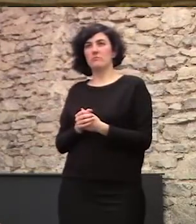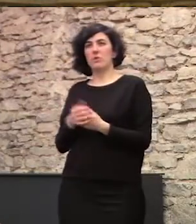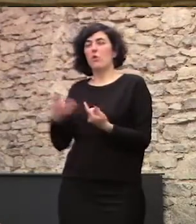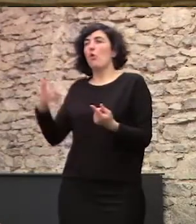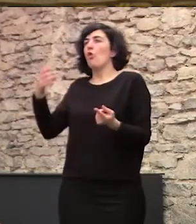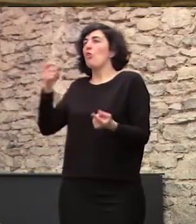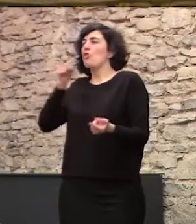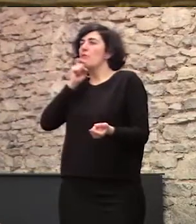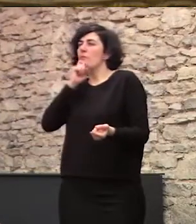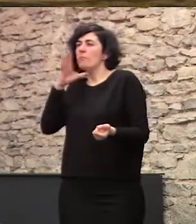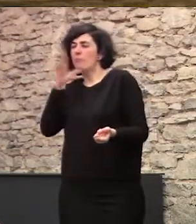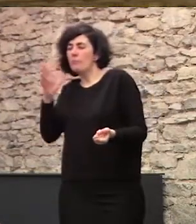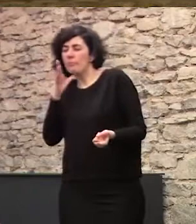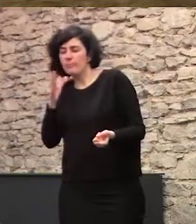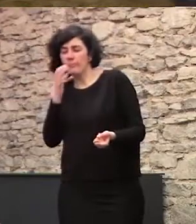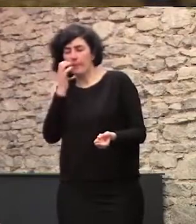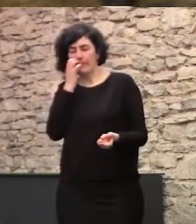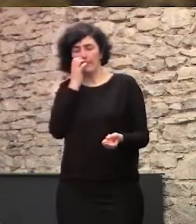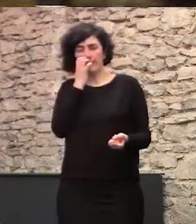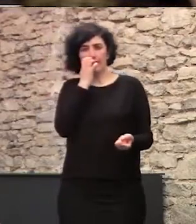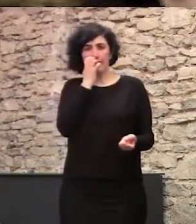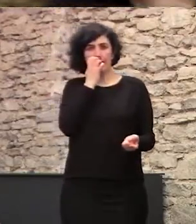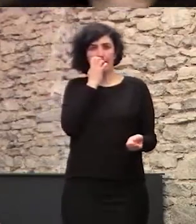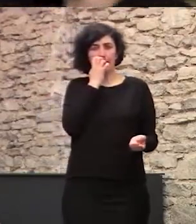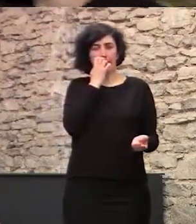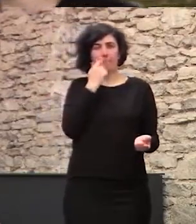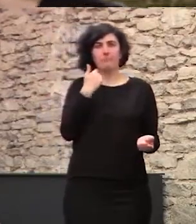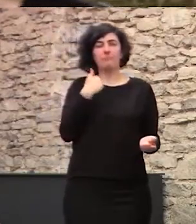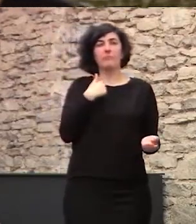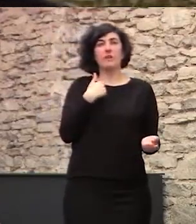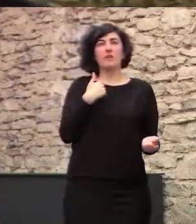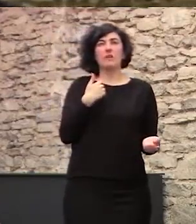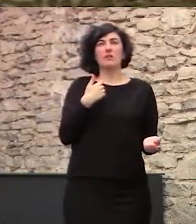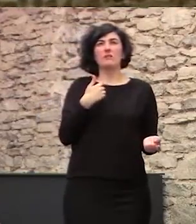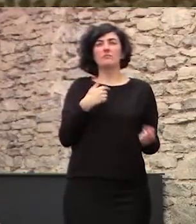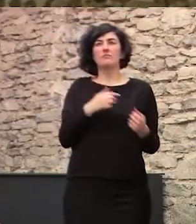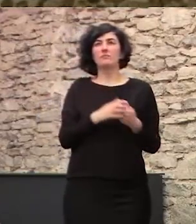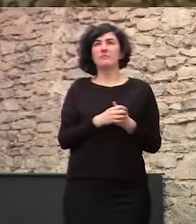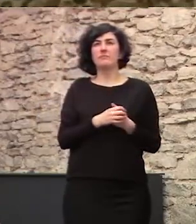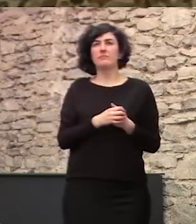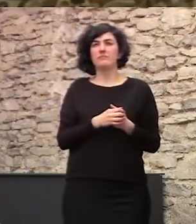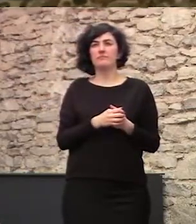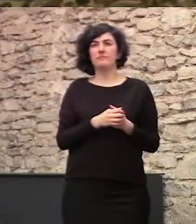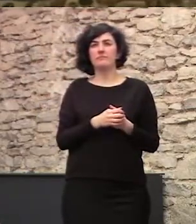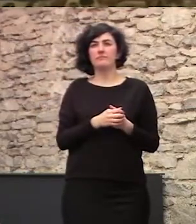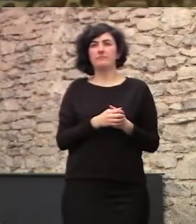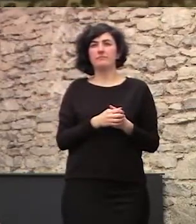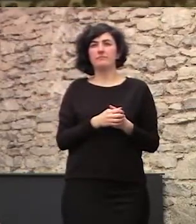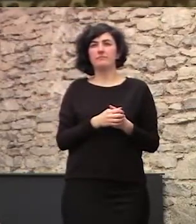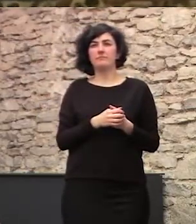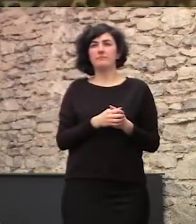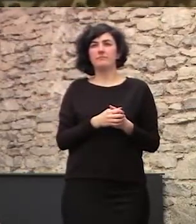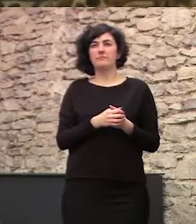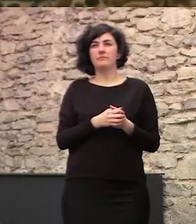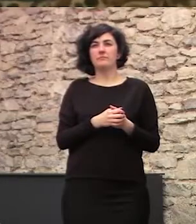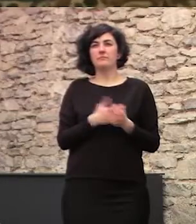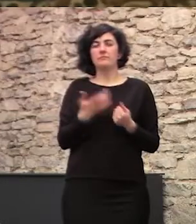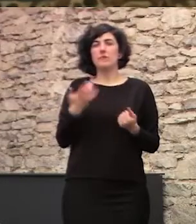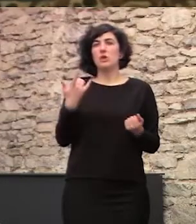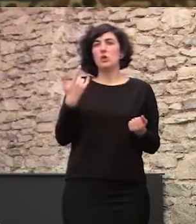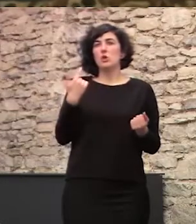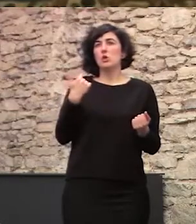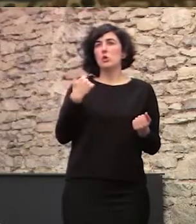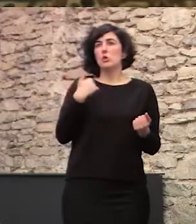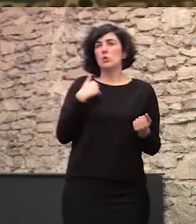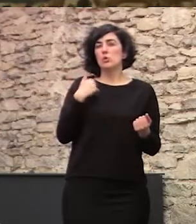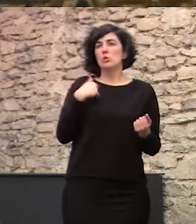duzu? Benik imaginatzen dut, hasierak, oza, esan duzun horrek, zer ikusia modu